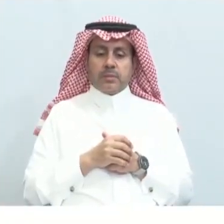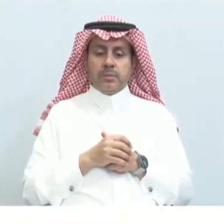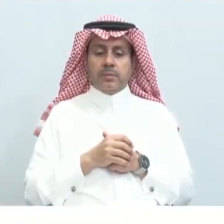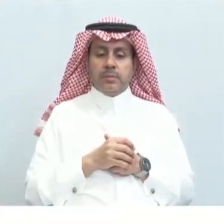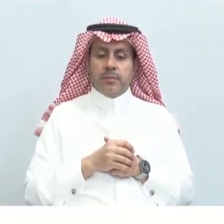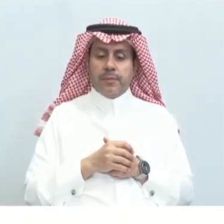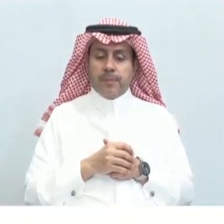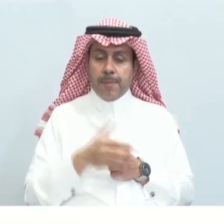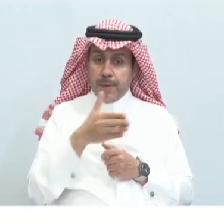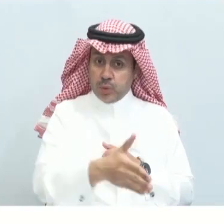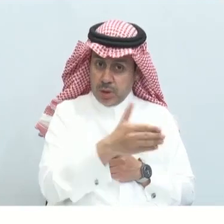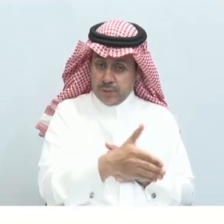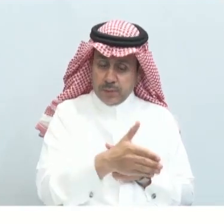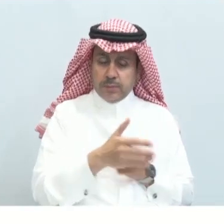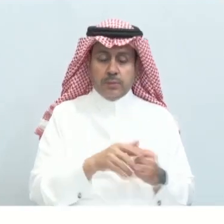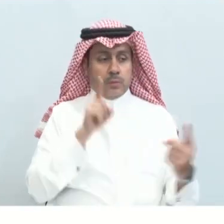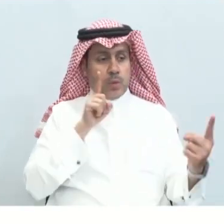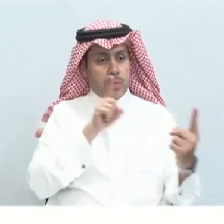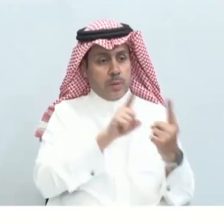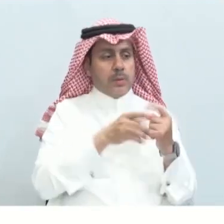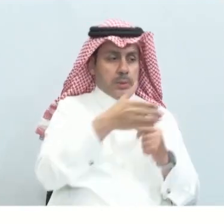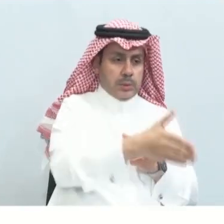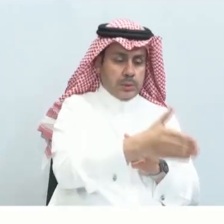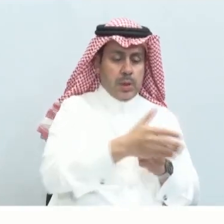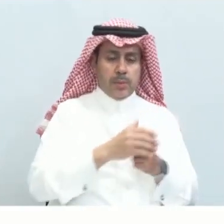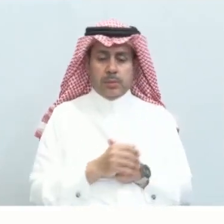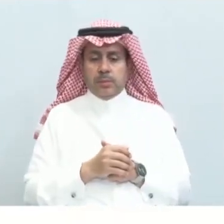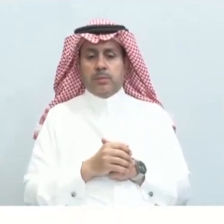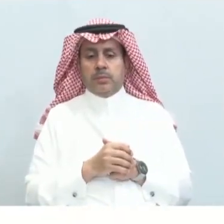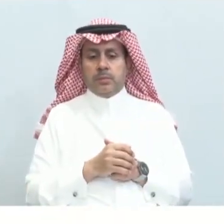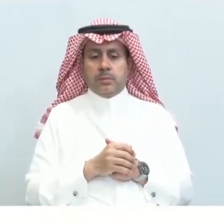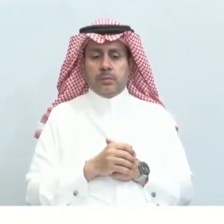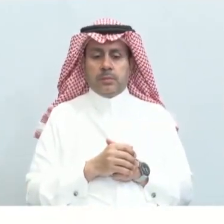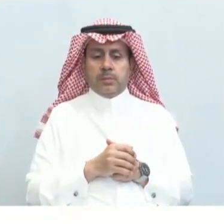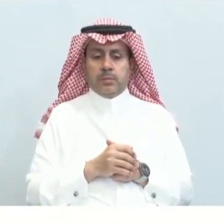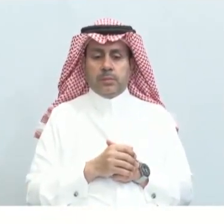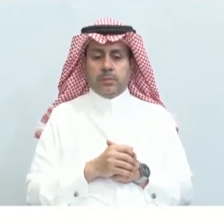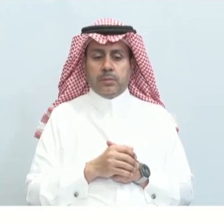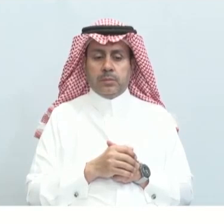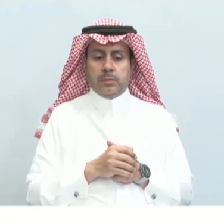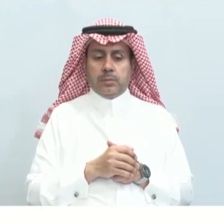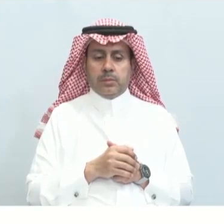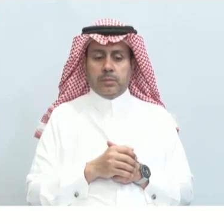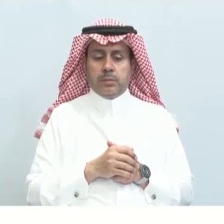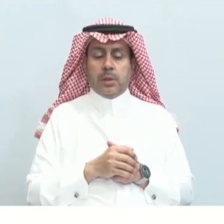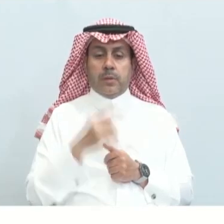اصافح اخي عند ملاقاته وصافه اخي عنده ملاقاته ايضا